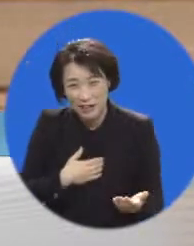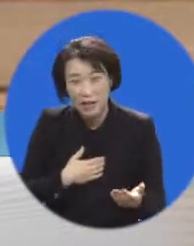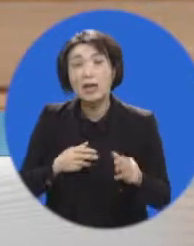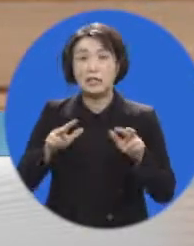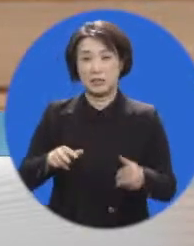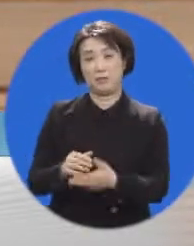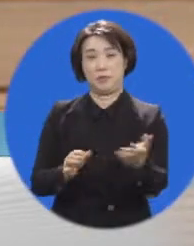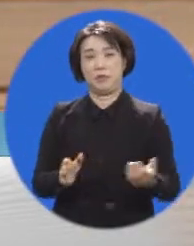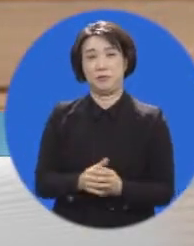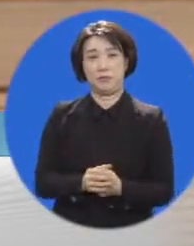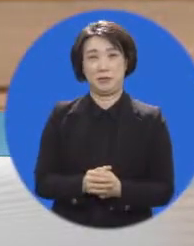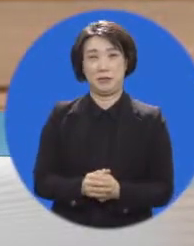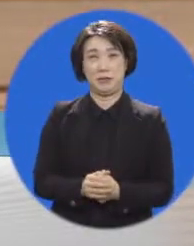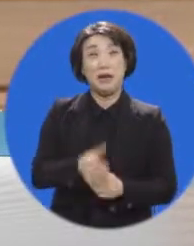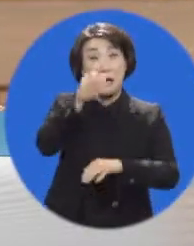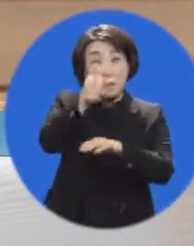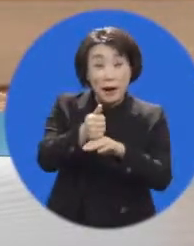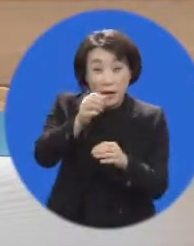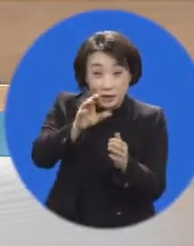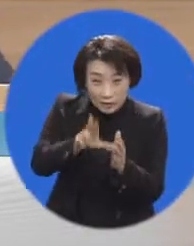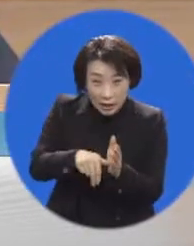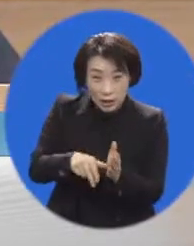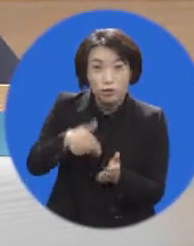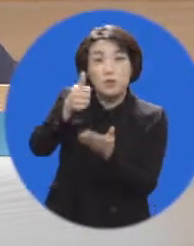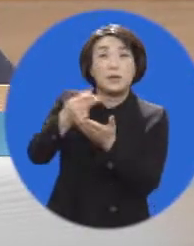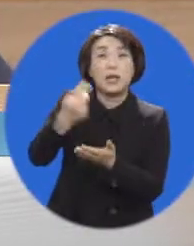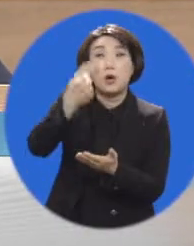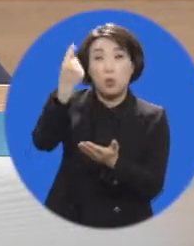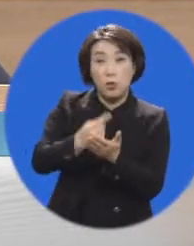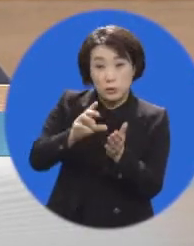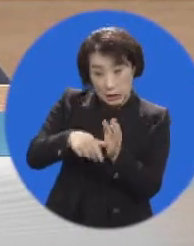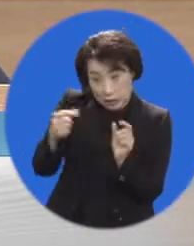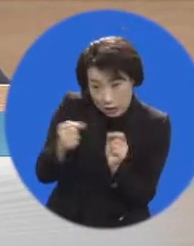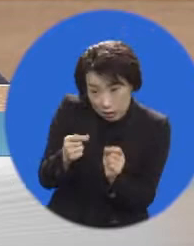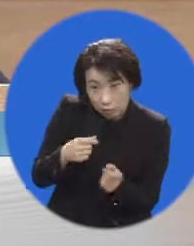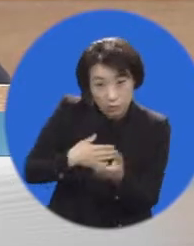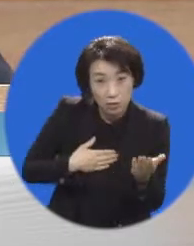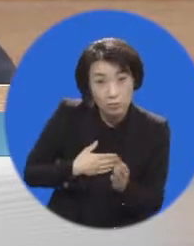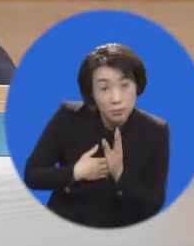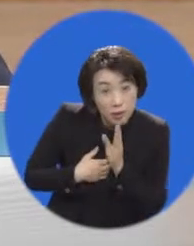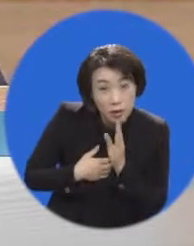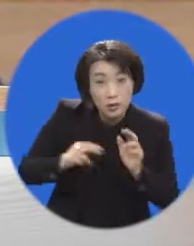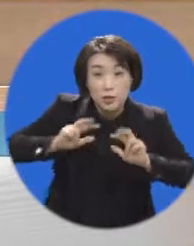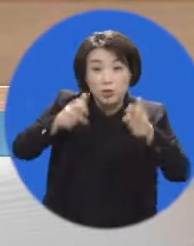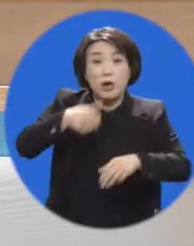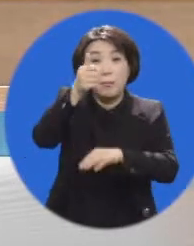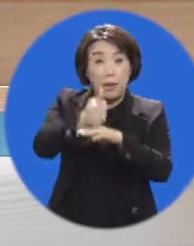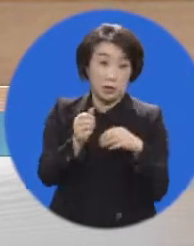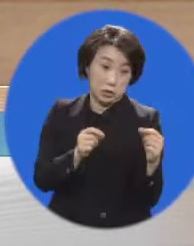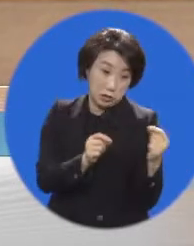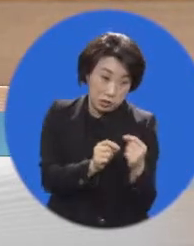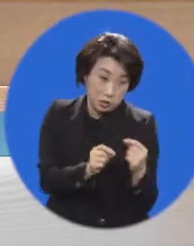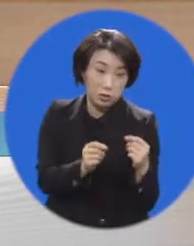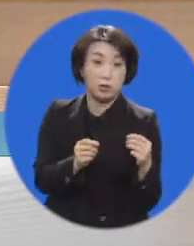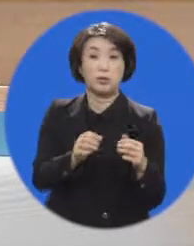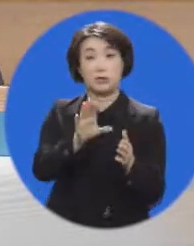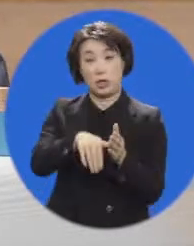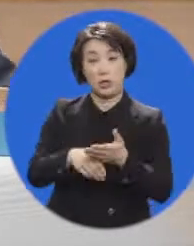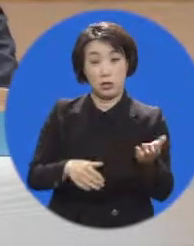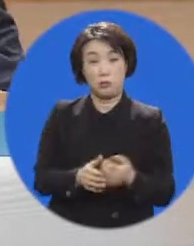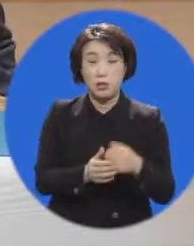지금은 여러분 마지막 주님의 재림이 임박한 때, 지구의 종말이 다가올 때,